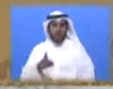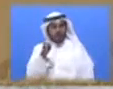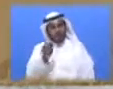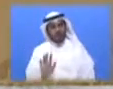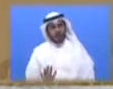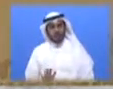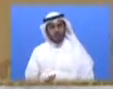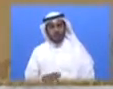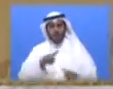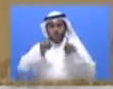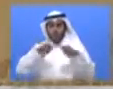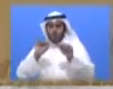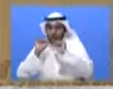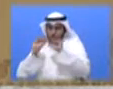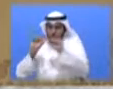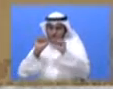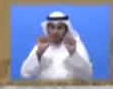المستحقين للقسائم السكنية،